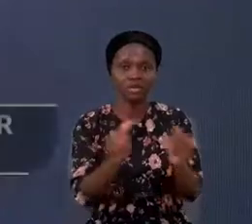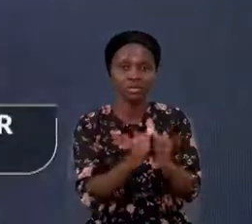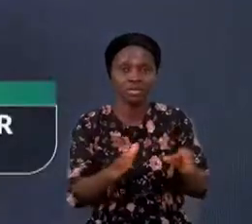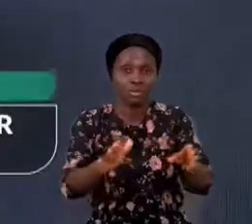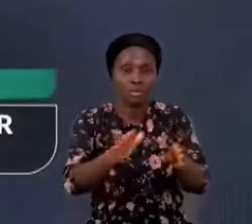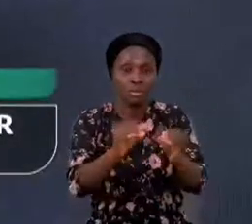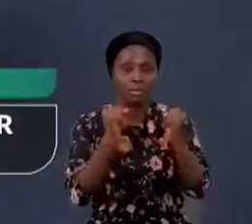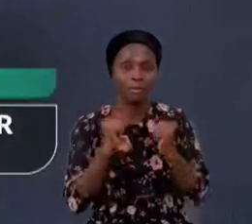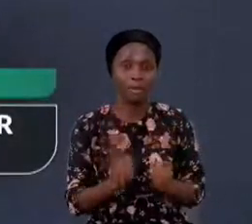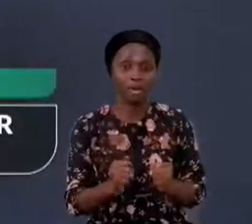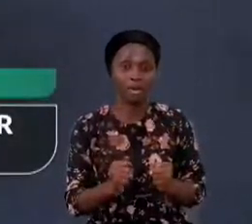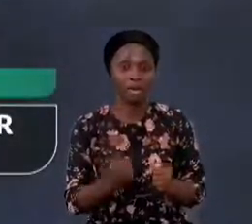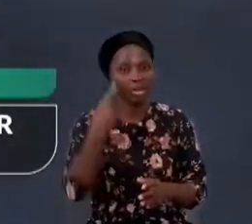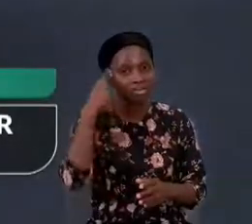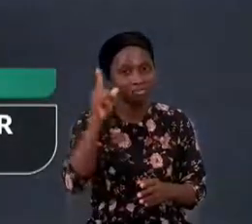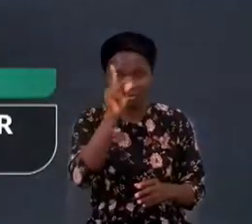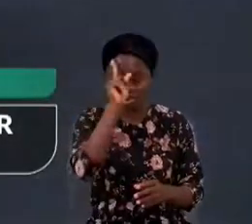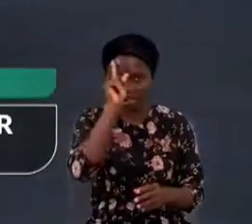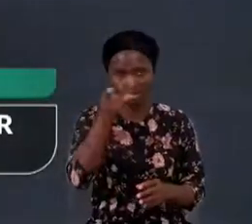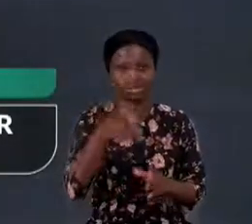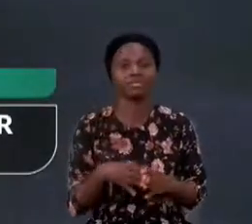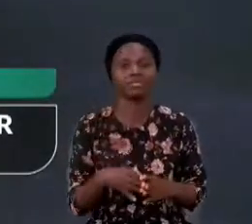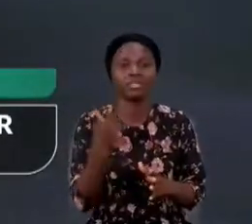avons, le grand privilège que nous avons,